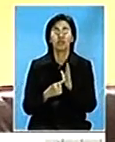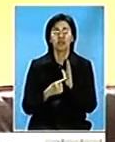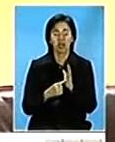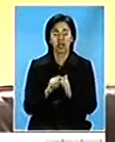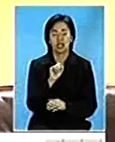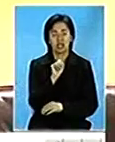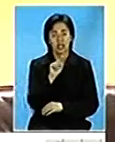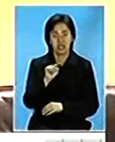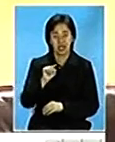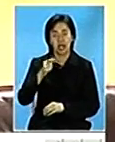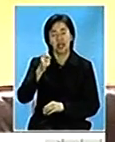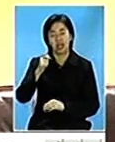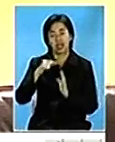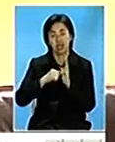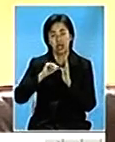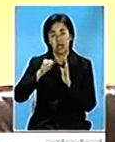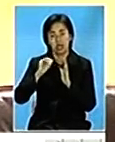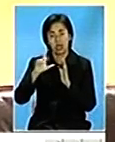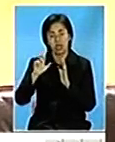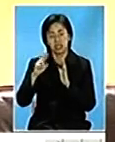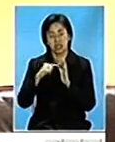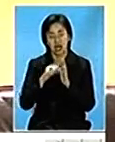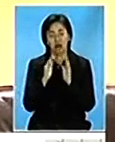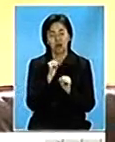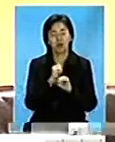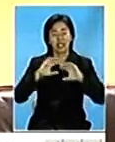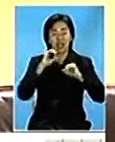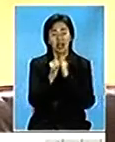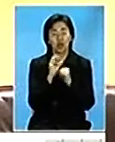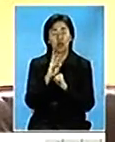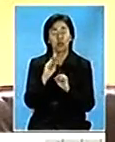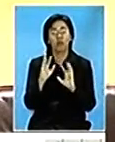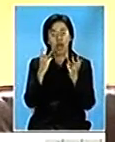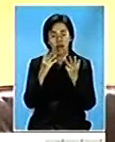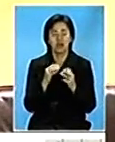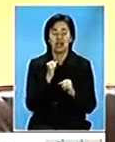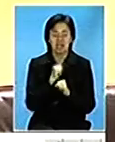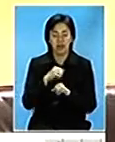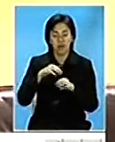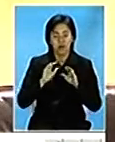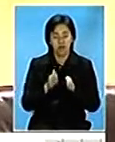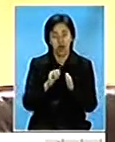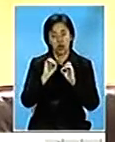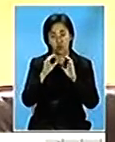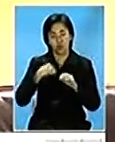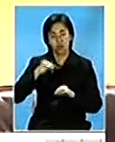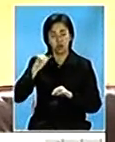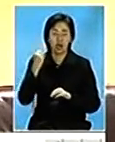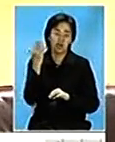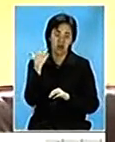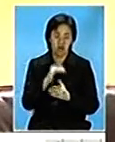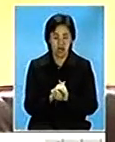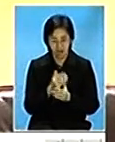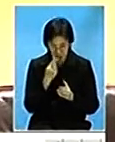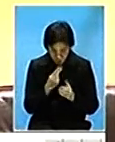อัชราชีวพันธ์ข้าราชการชำนาญครุศาสตร์จุฬาลงกรณ์เป็นประธานในการคัดเลือกผลงานกว่าเป็นหมื่นๆ